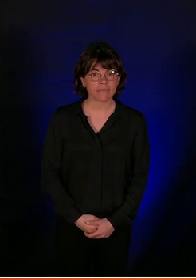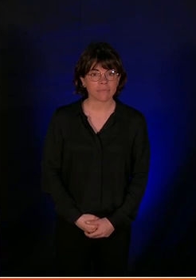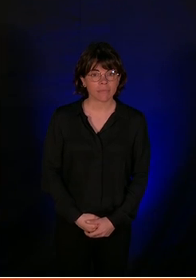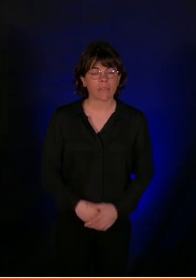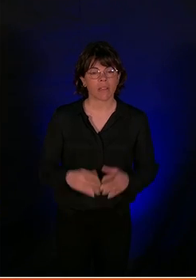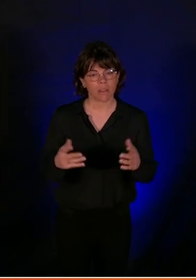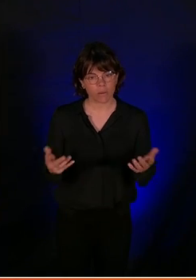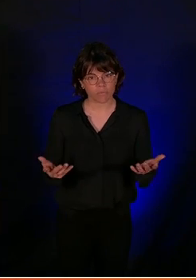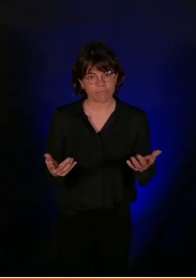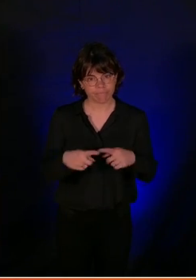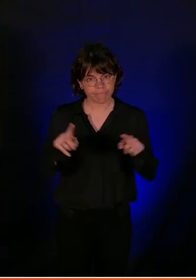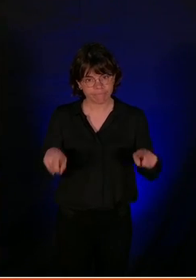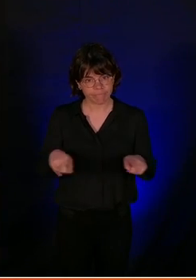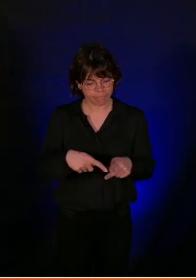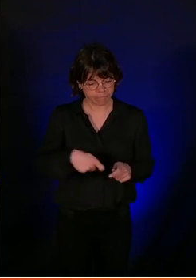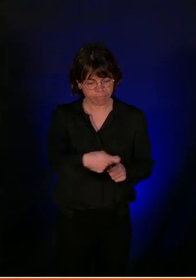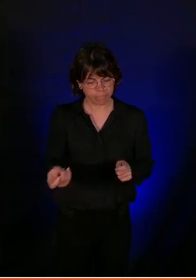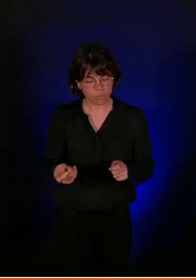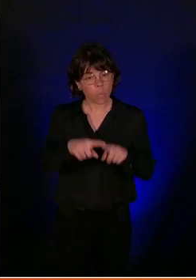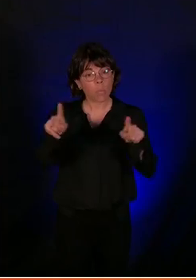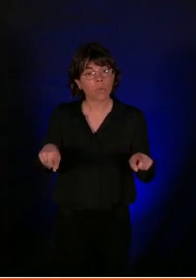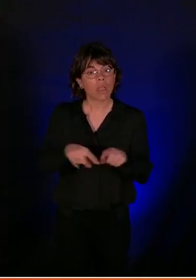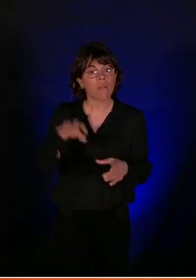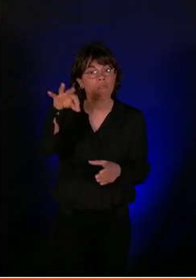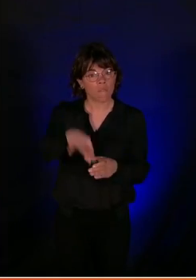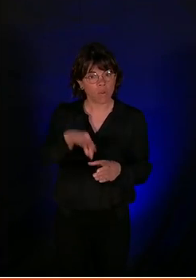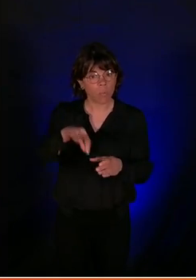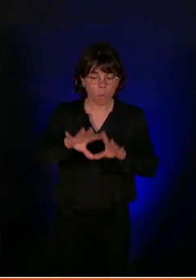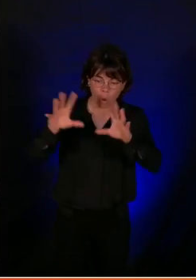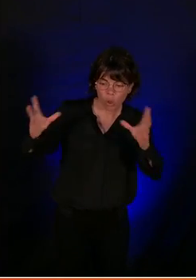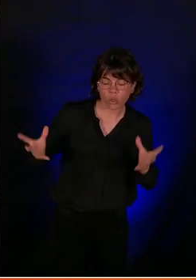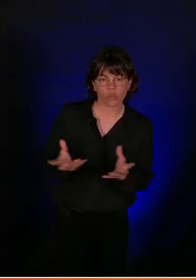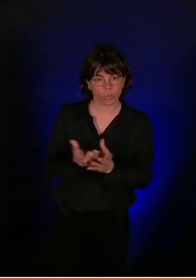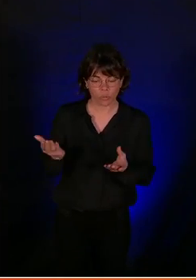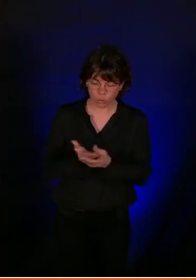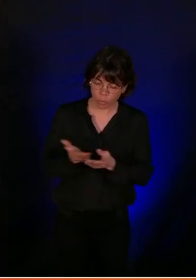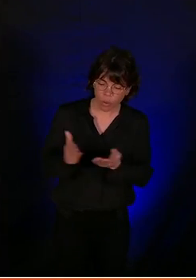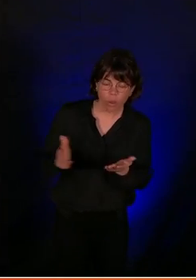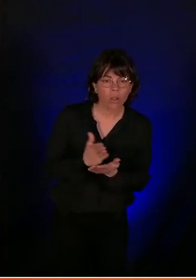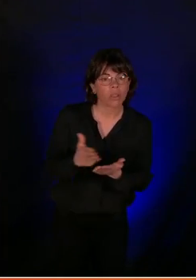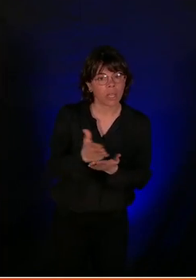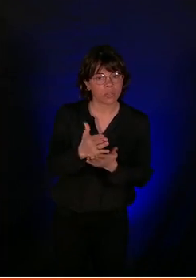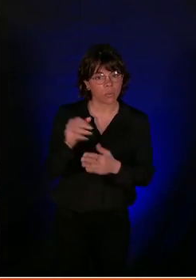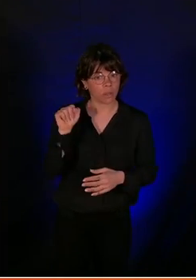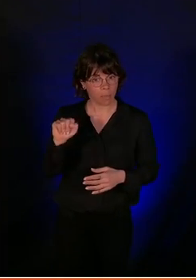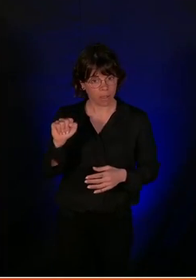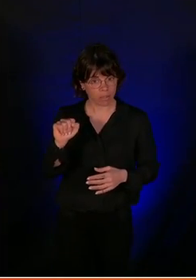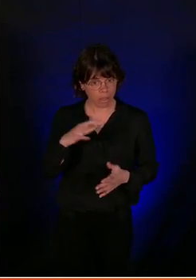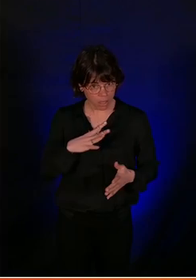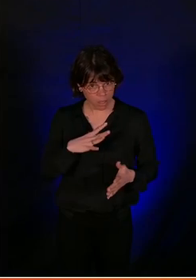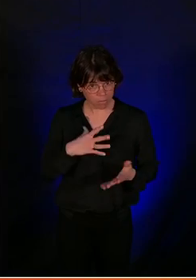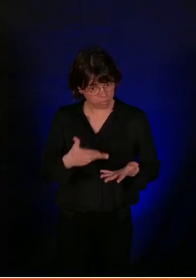sont en train d'être distribuer les bulletins de vote pour l'ensemble du document d'orientation mes camarades donc d vous